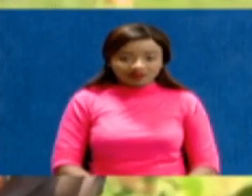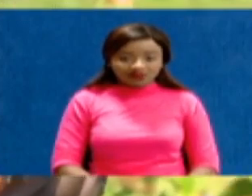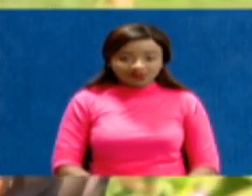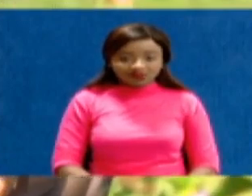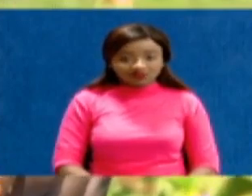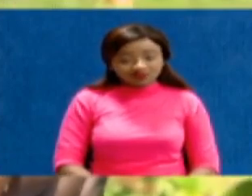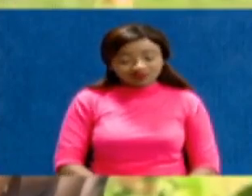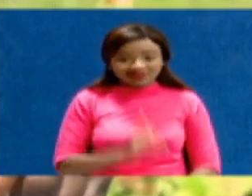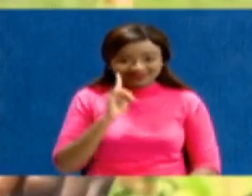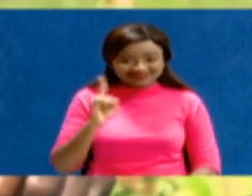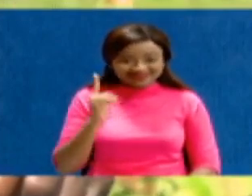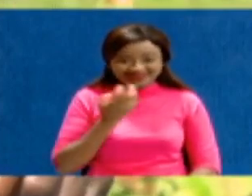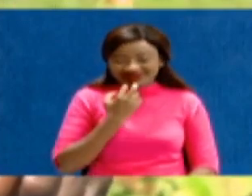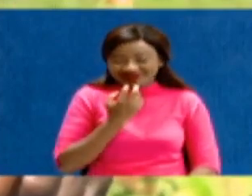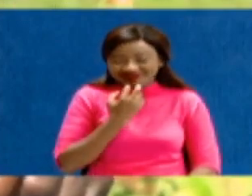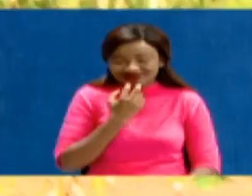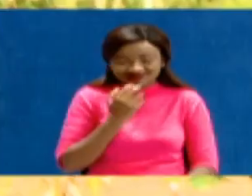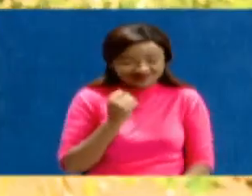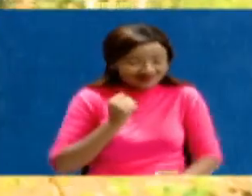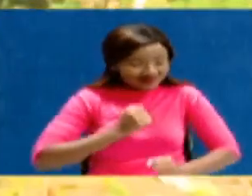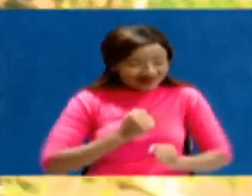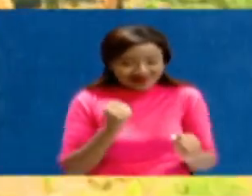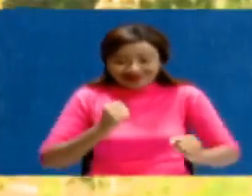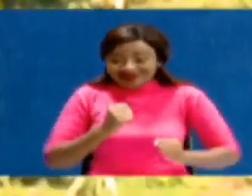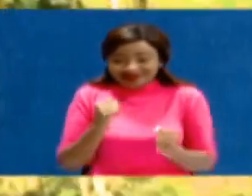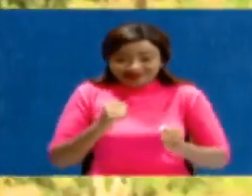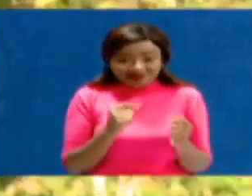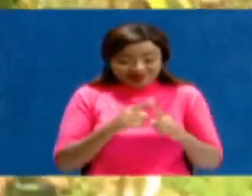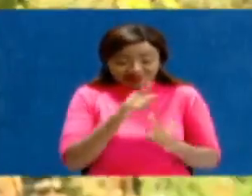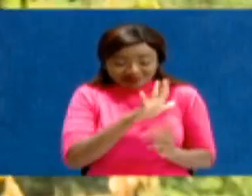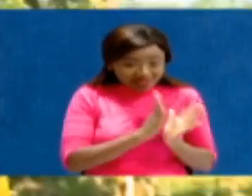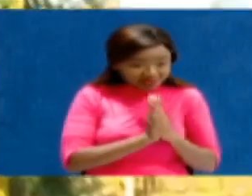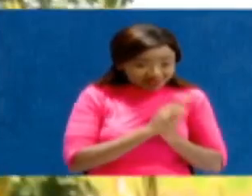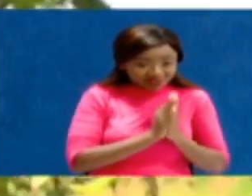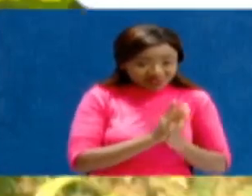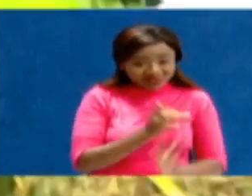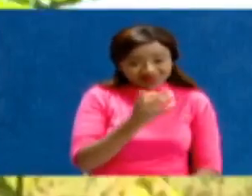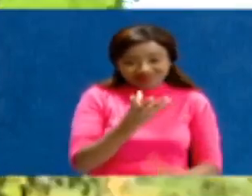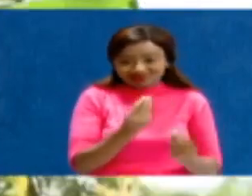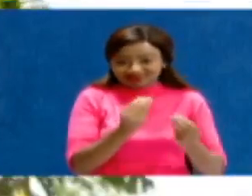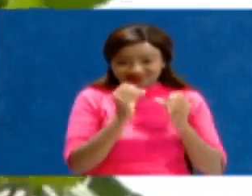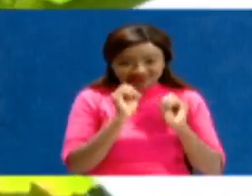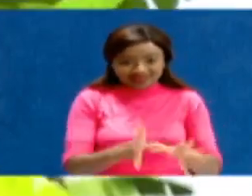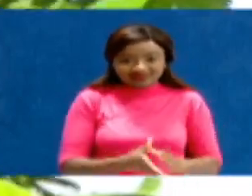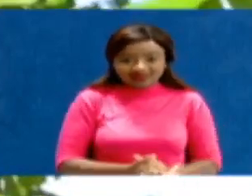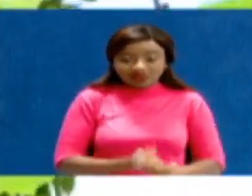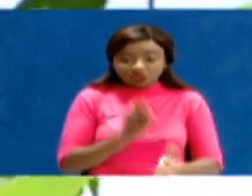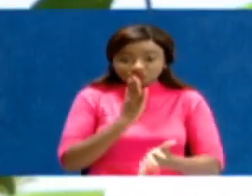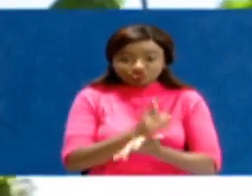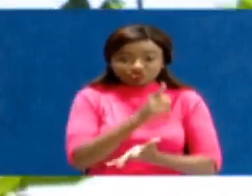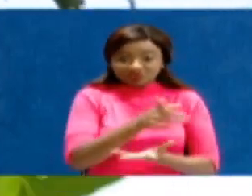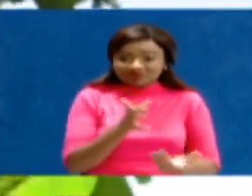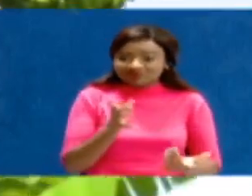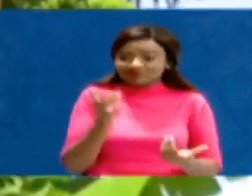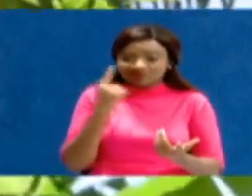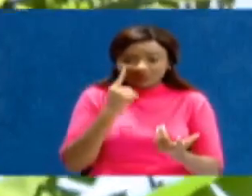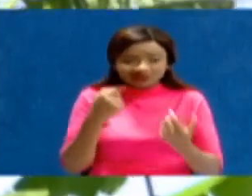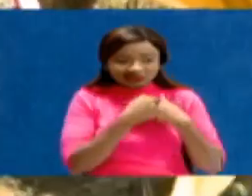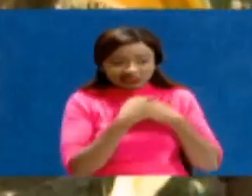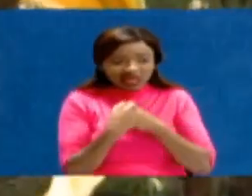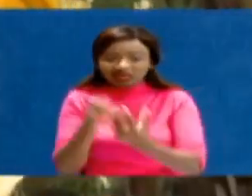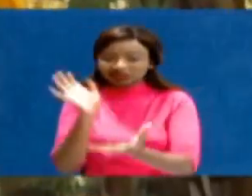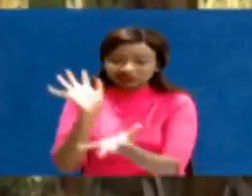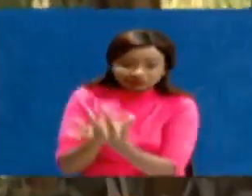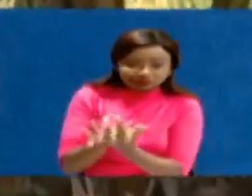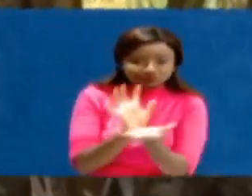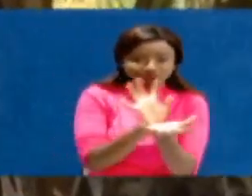Japo anaonekana mwingi wa furaha na maisha, simulizi yake ni ya kutamausha. Amepambana na kiboko mara kwa mara na sasa